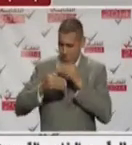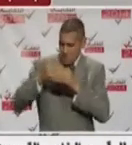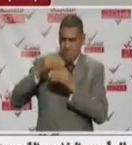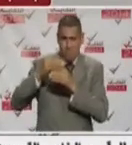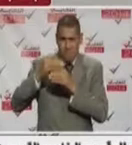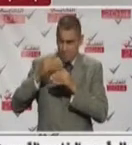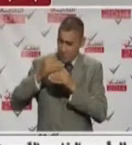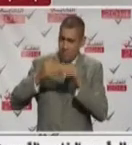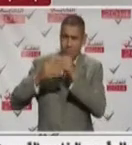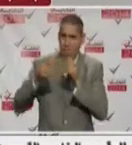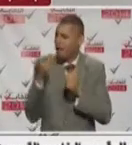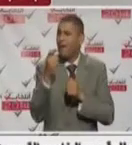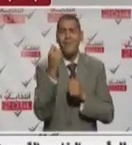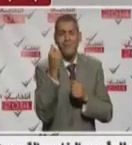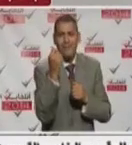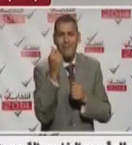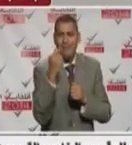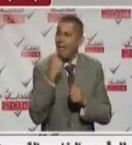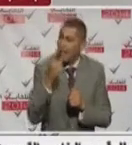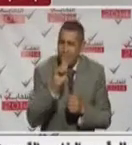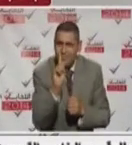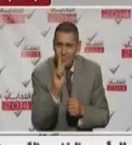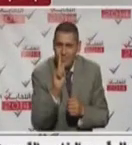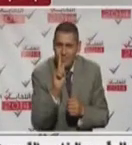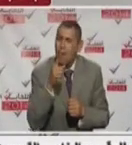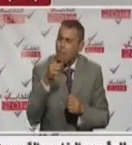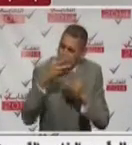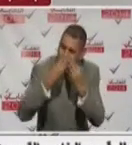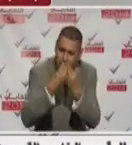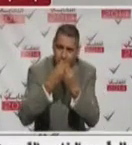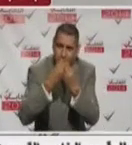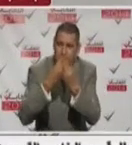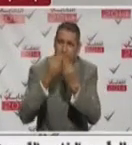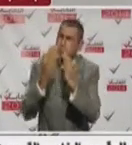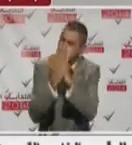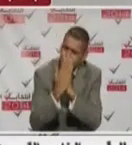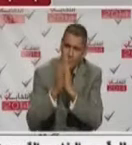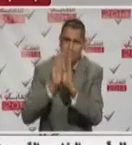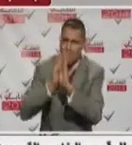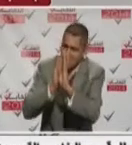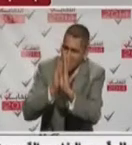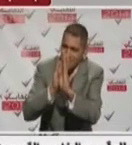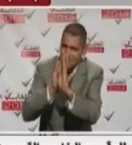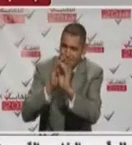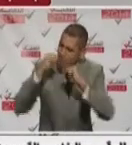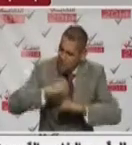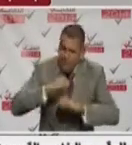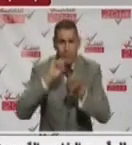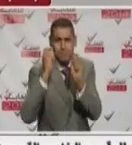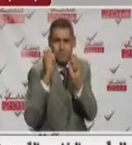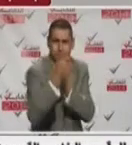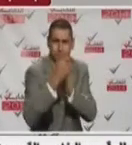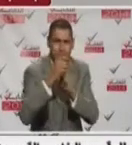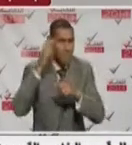والبناء ما عندهاش فلوس، ما عندهاش وعود، ولكن بكم انتوما وبدعمكم وتصويتكم لها راهي تنجم تغير برشا